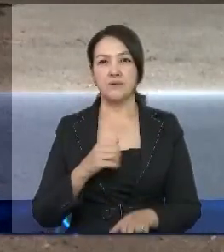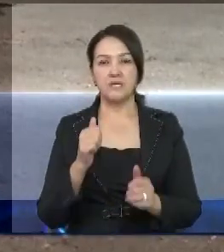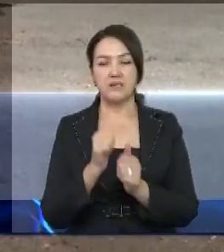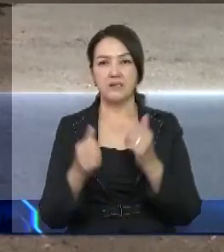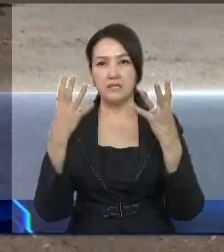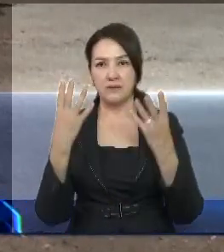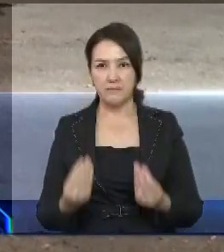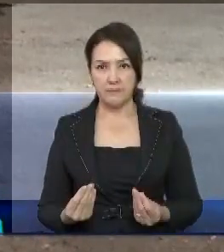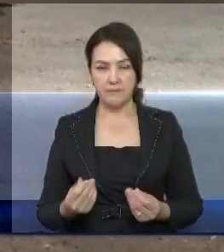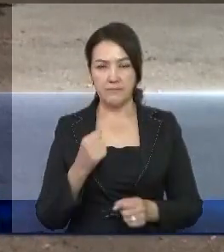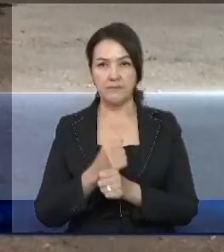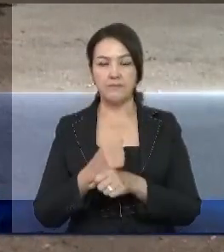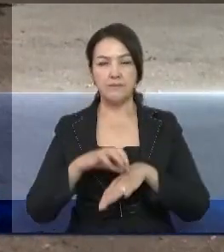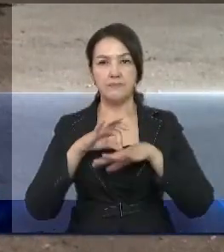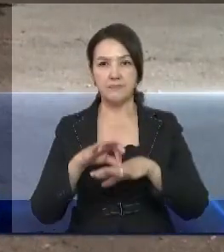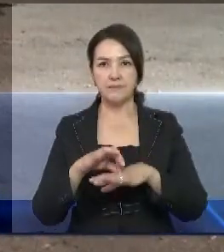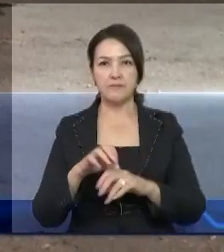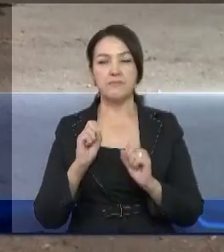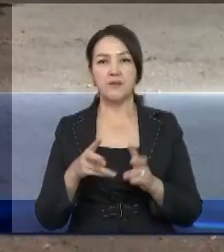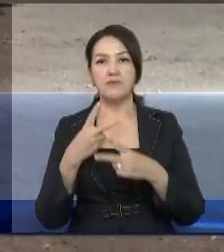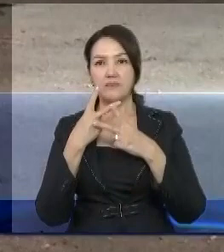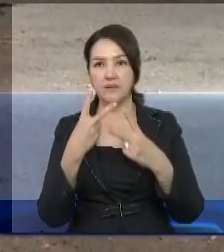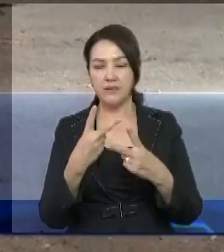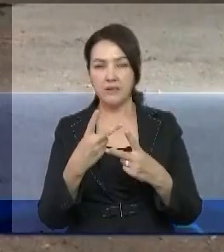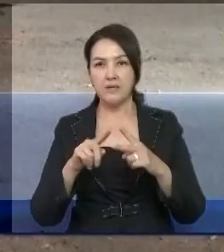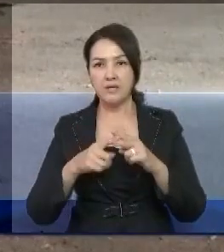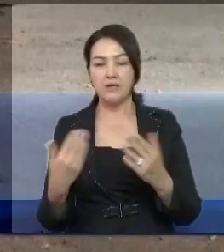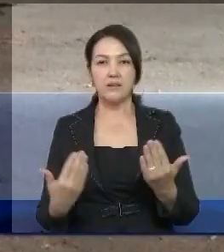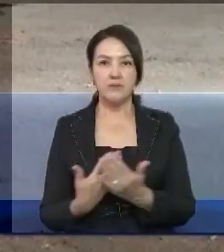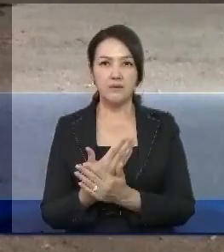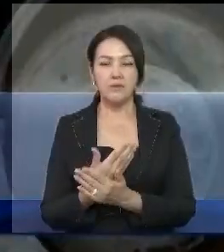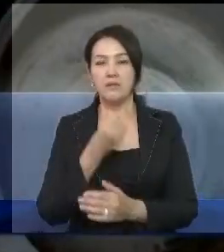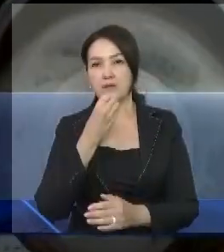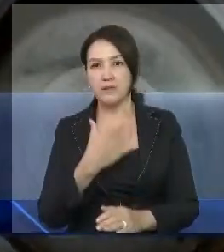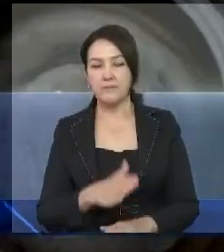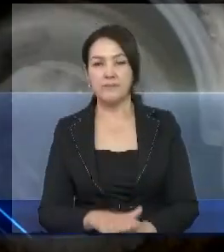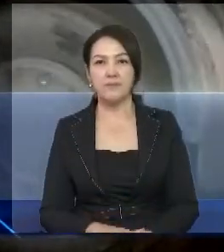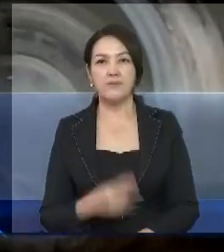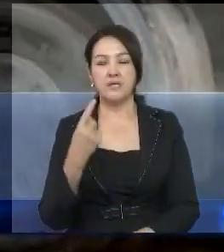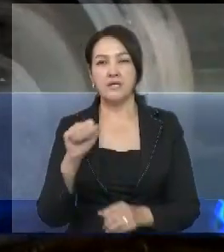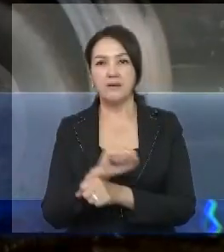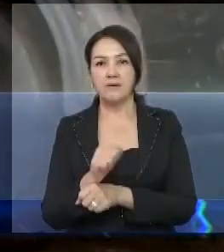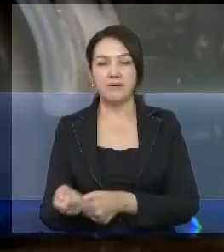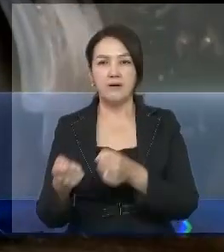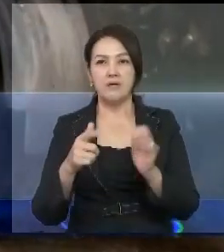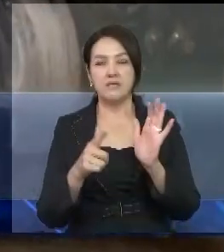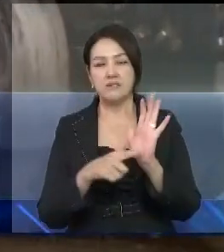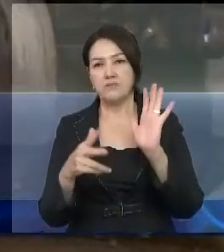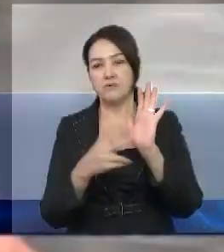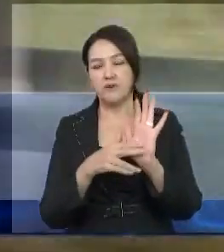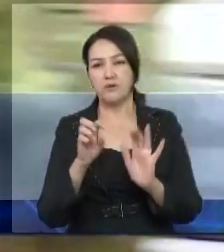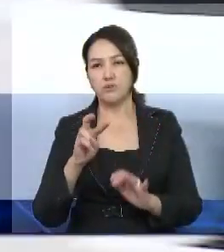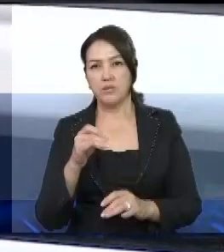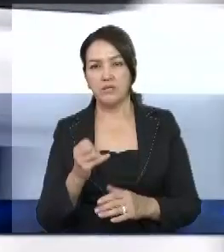каждый день работы проводятся, как вы видите, вот техника новая, техника хорошая. В среднем одна машина вывозит по 7-8 тонн